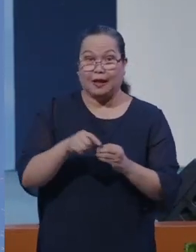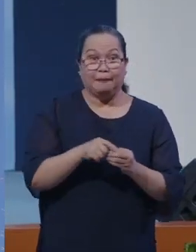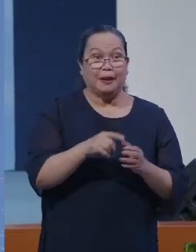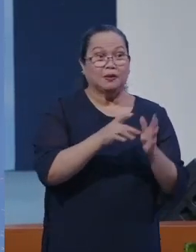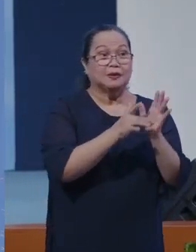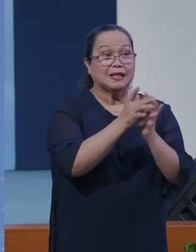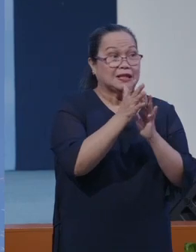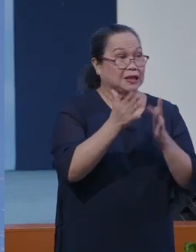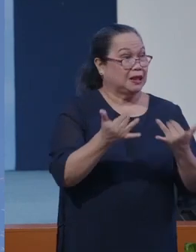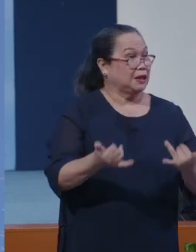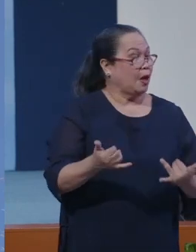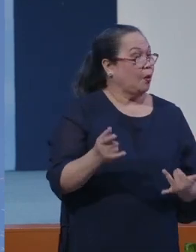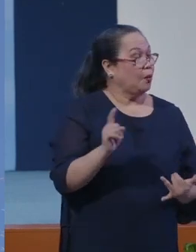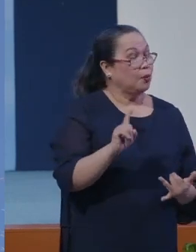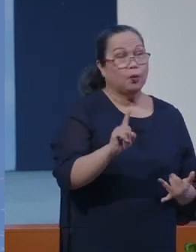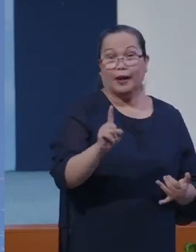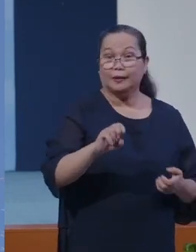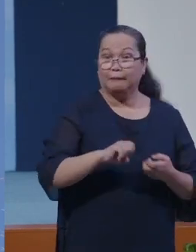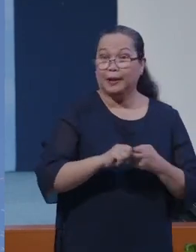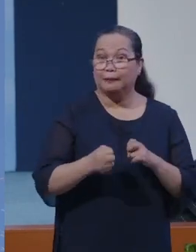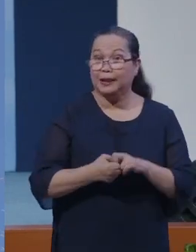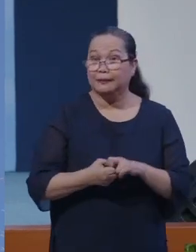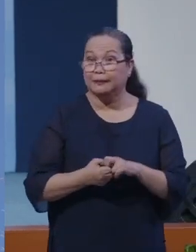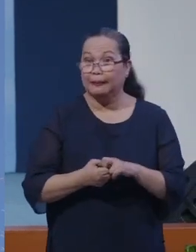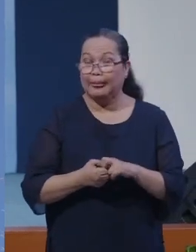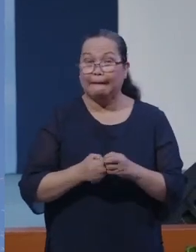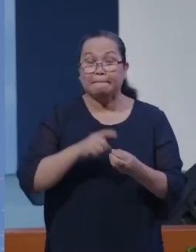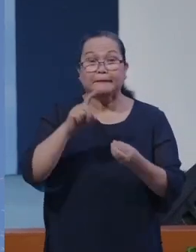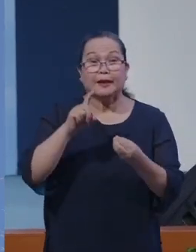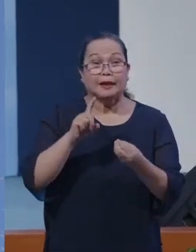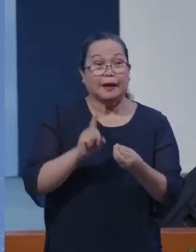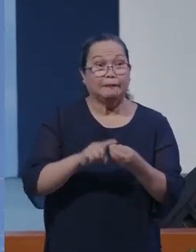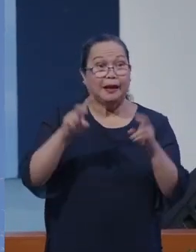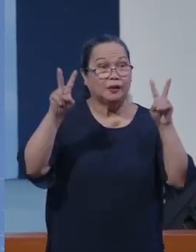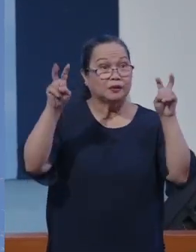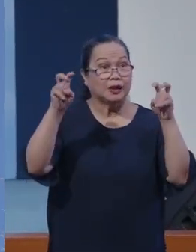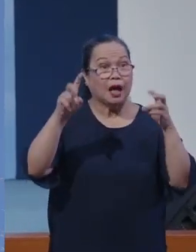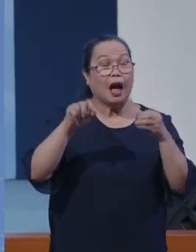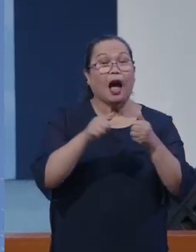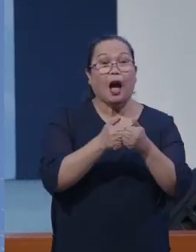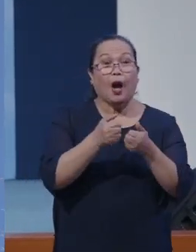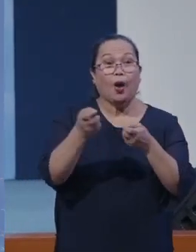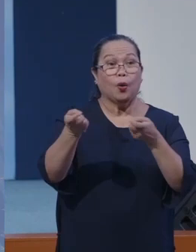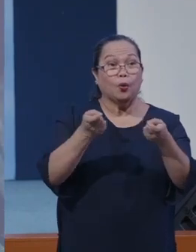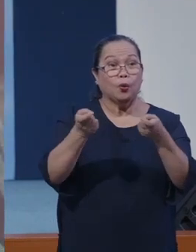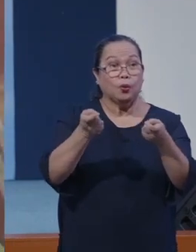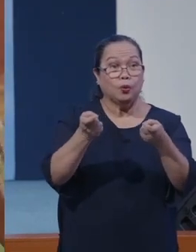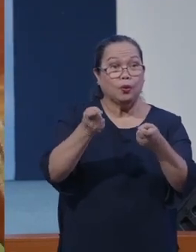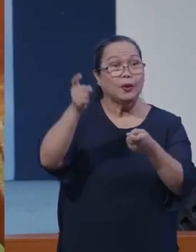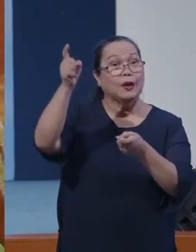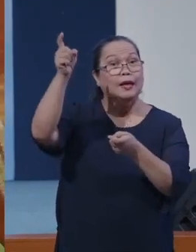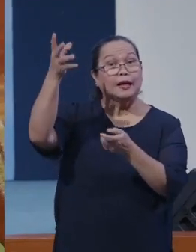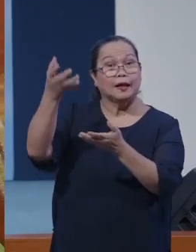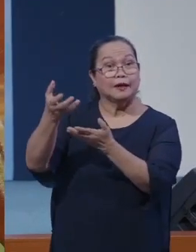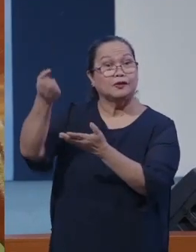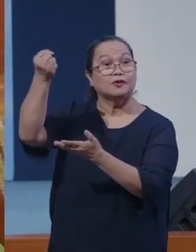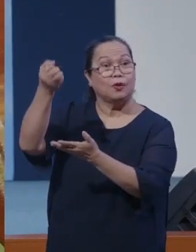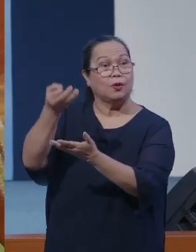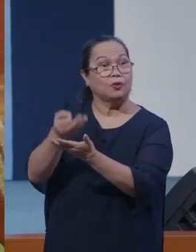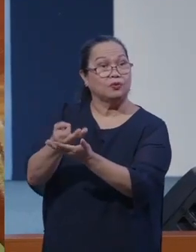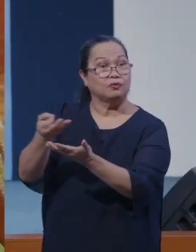Today. At ang ating issue na pag-uusapan sa hapong ito ay ang pangangasiwa ng yaman ng Panginoon, Managing the